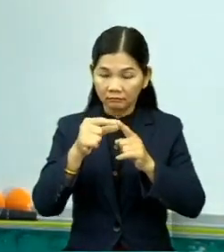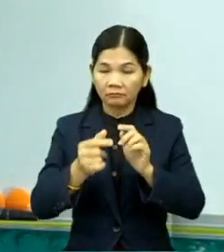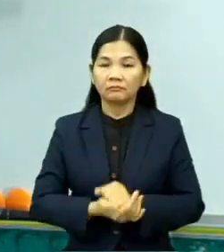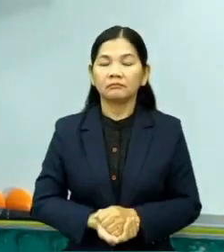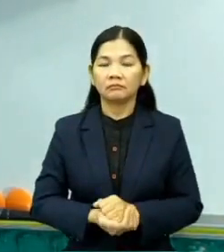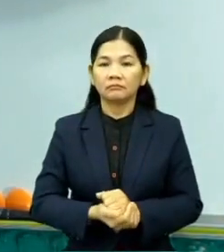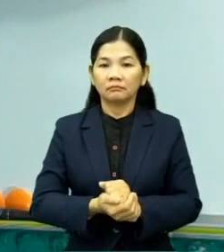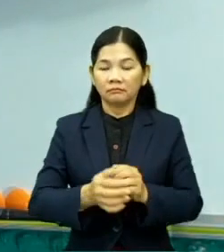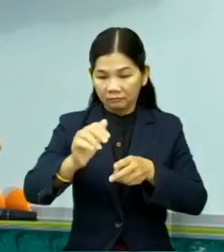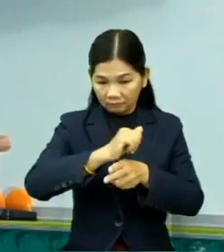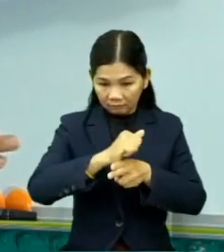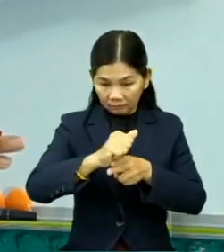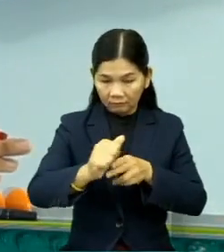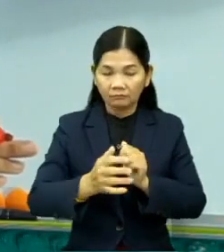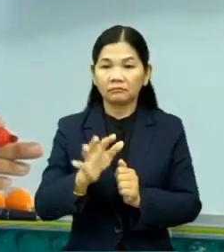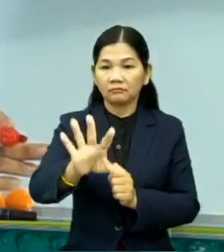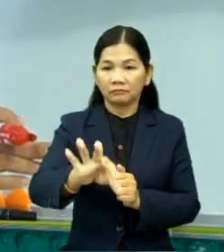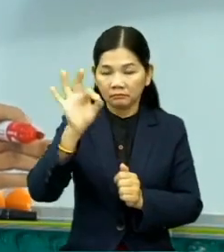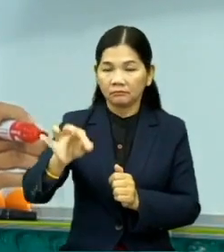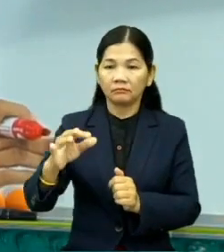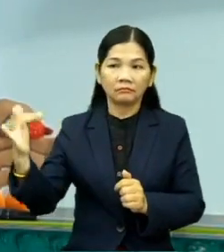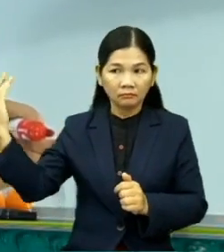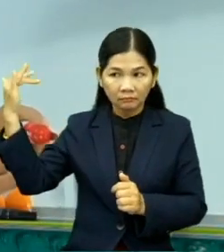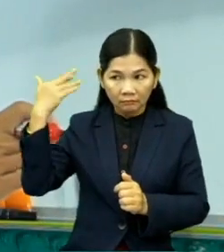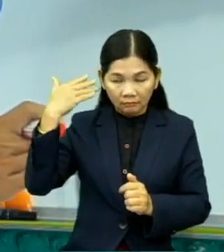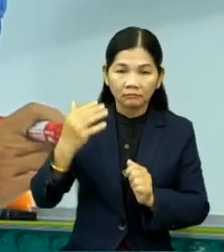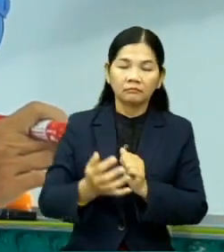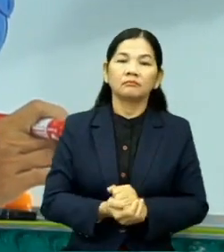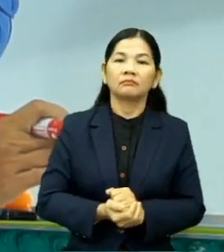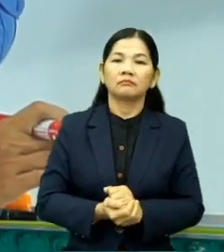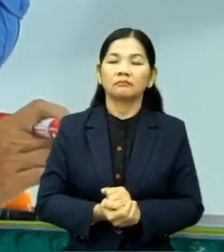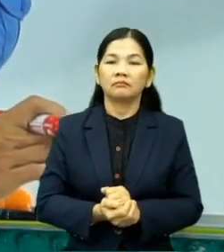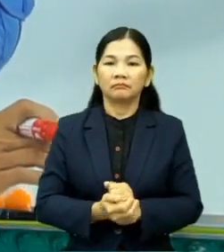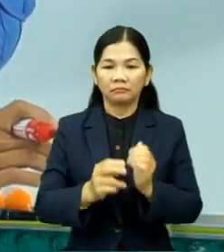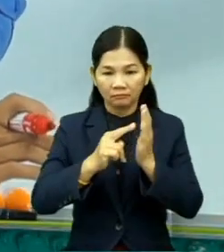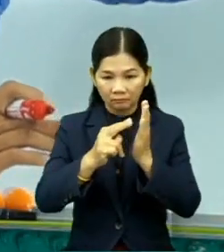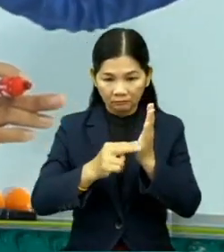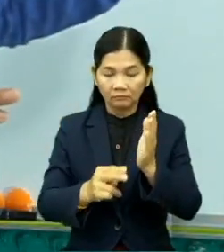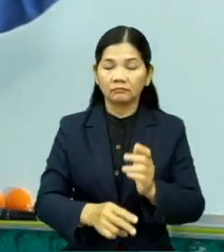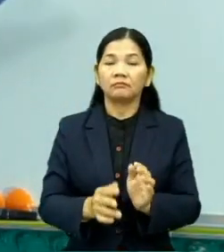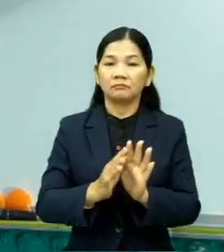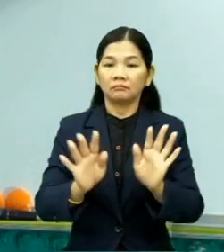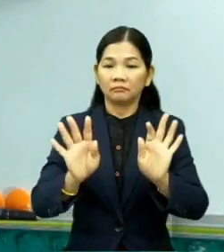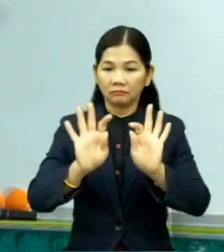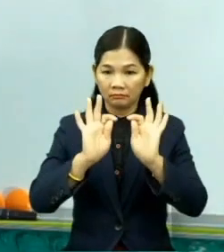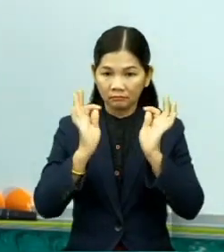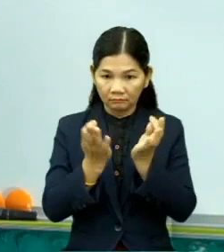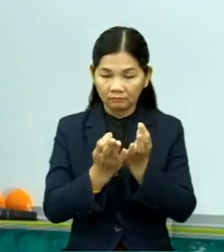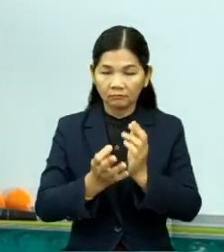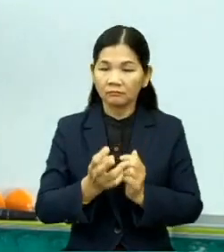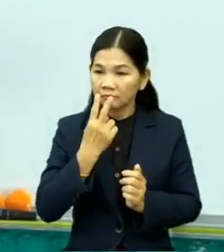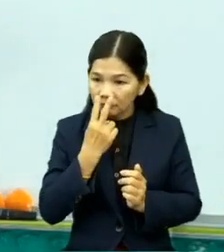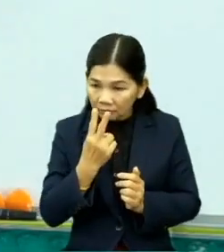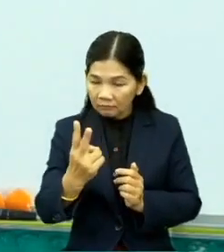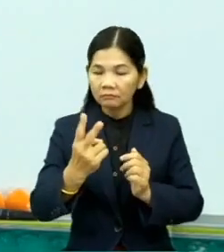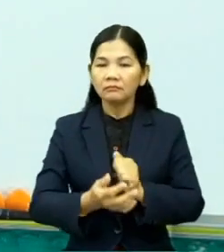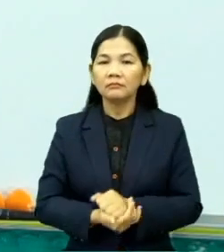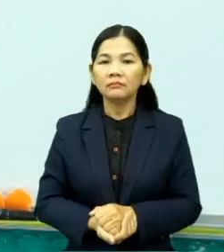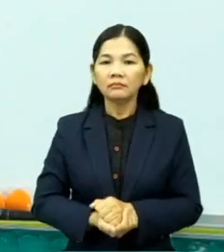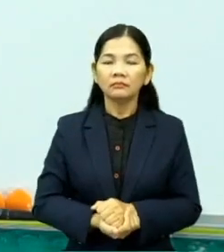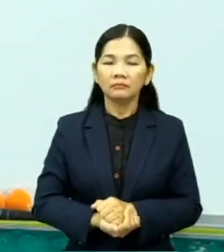លំហាត់នេះក៏ឲ្យកូនចាស្រង់សតិសសម្បចាពីក្នុងអត្ថបទនឹងពាក្យវងណាកូនចាអញ្ចឹងកូនរកមើល